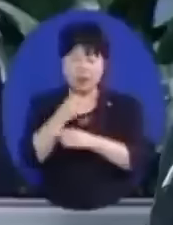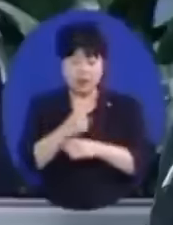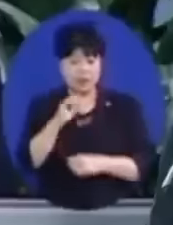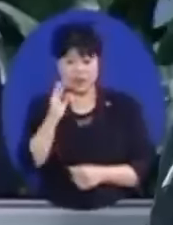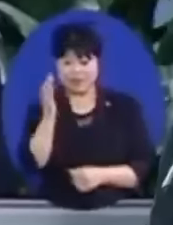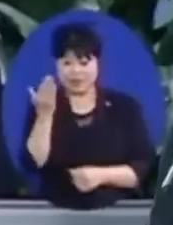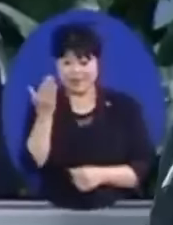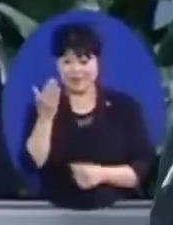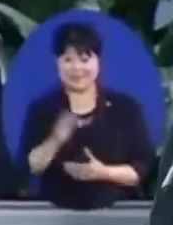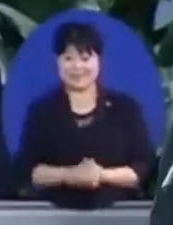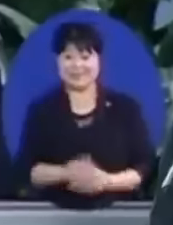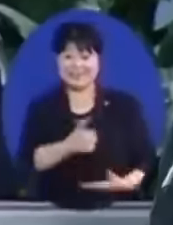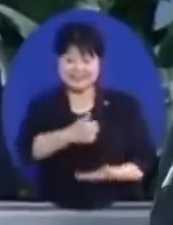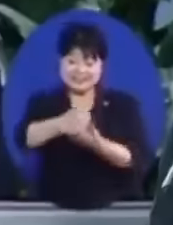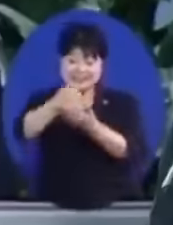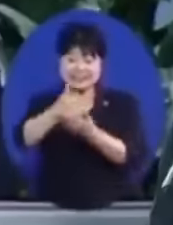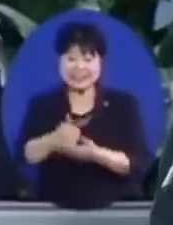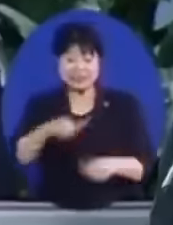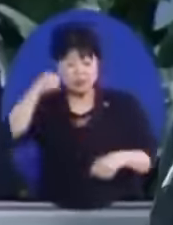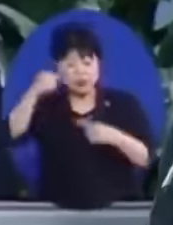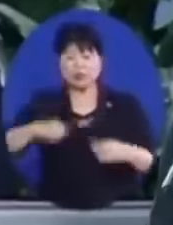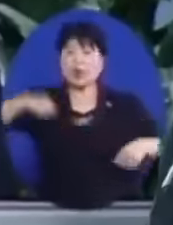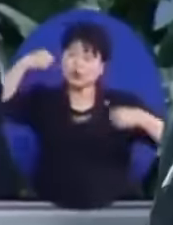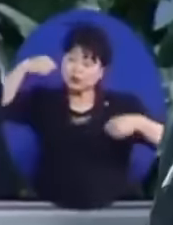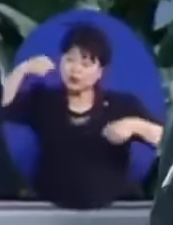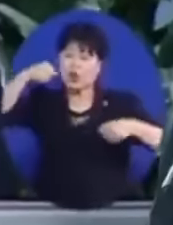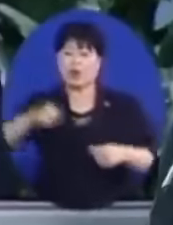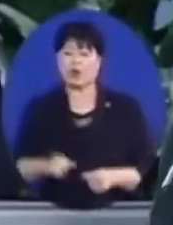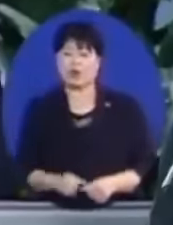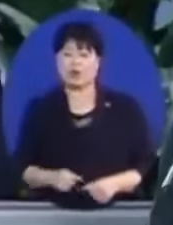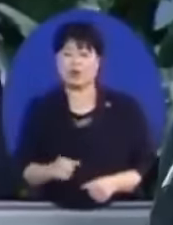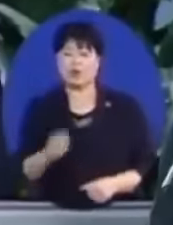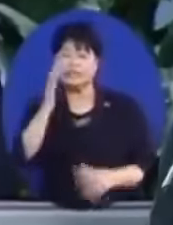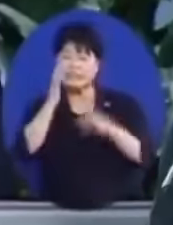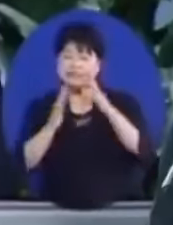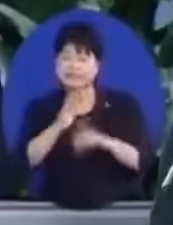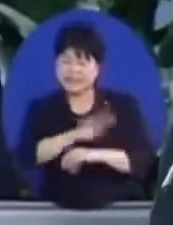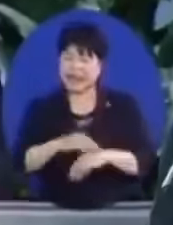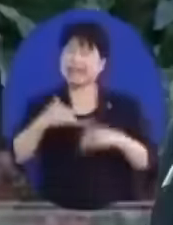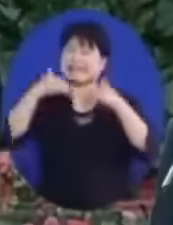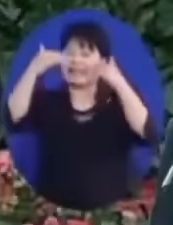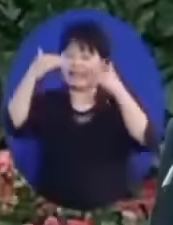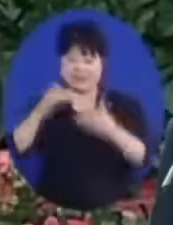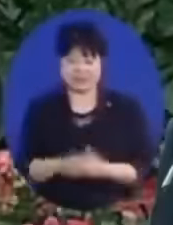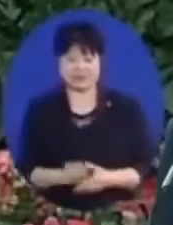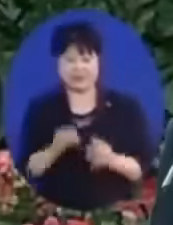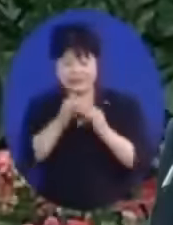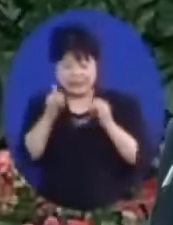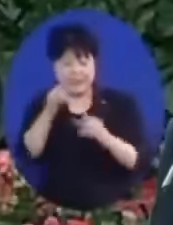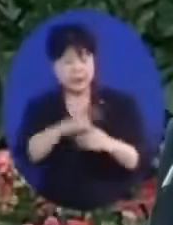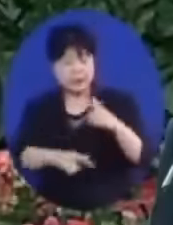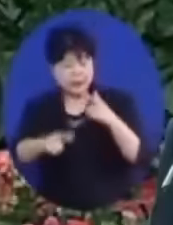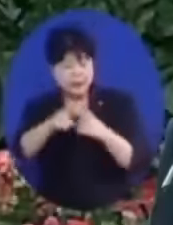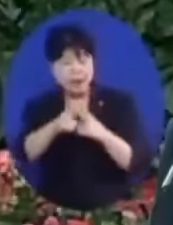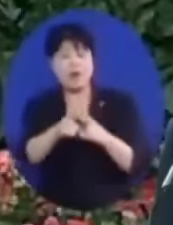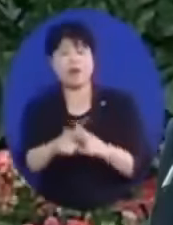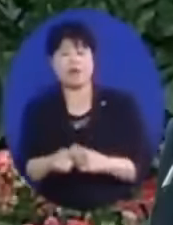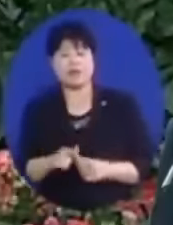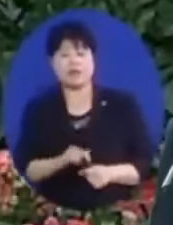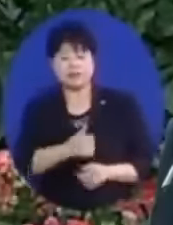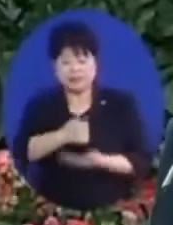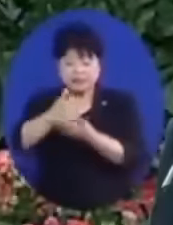맺는다는 것입니다. 칭찬은 짐승도 춤추게 하고 식물도 잘 자라게 하는데 하물며 사람은 말할